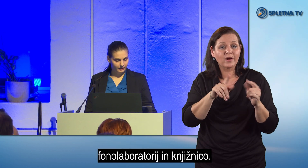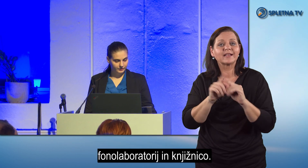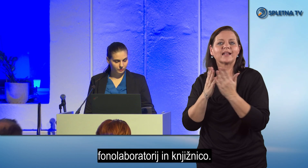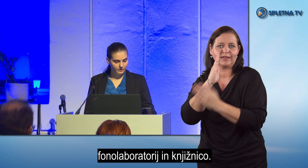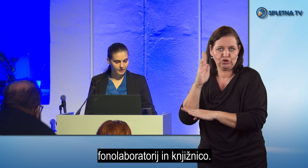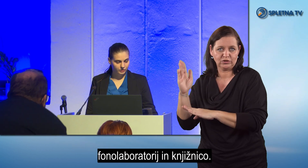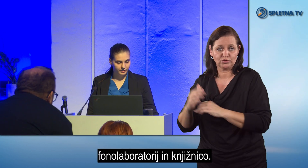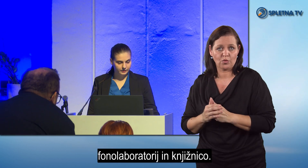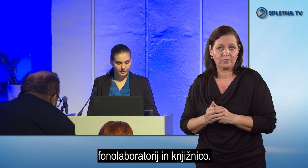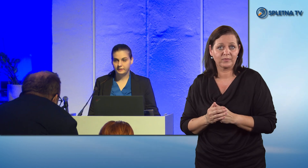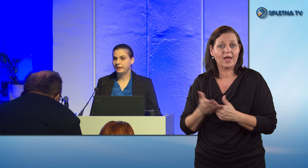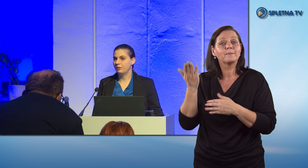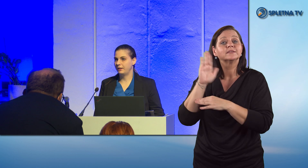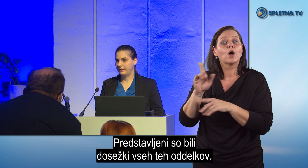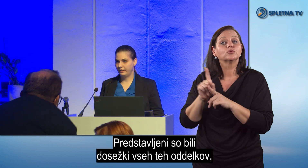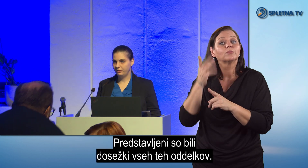knjižnico.